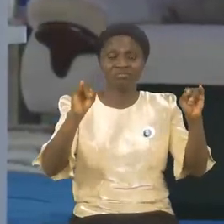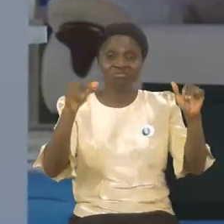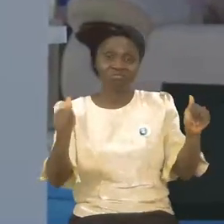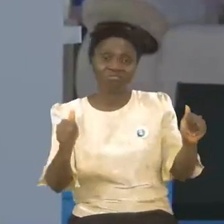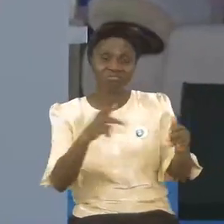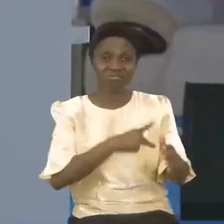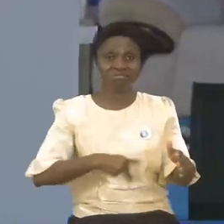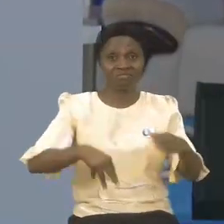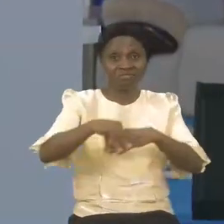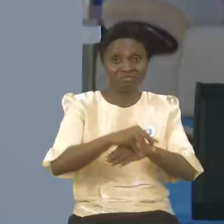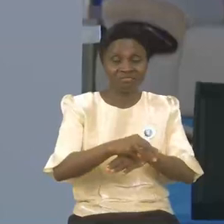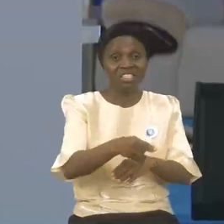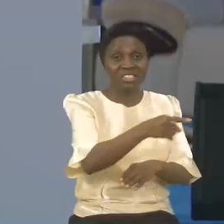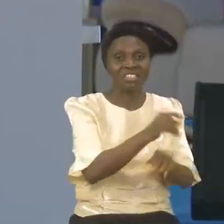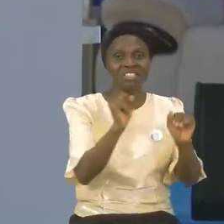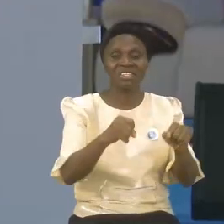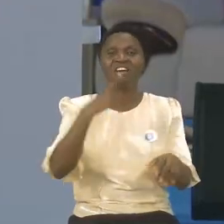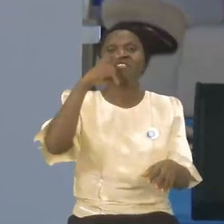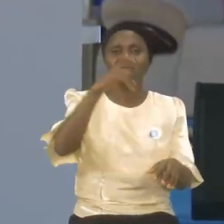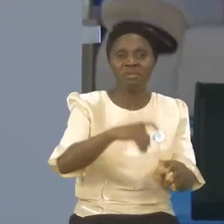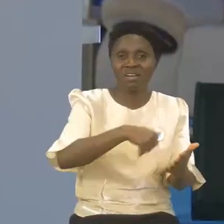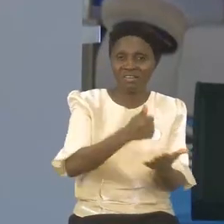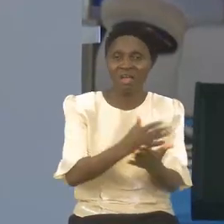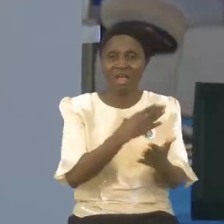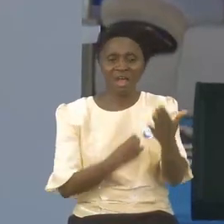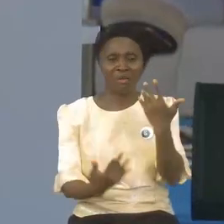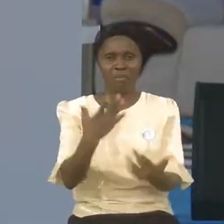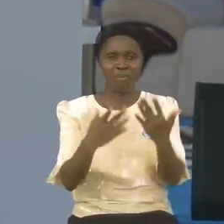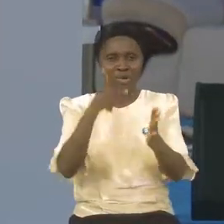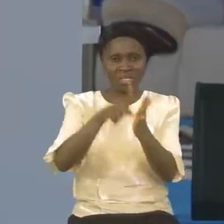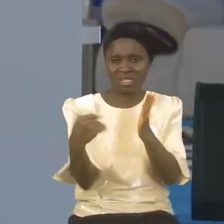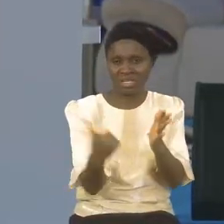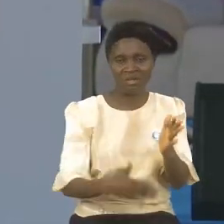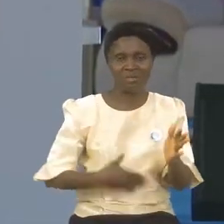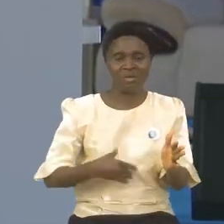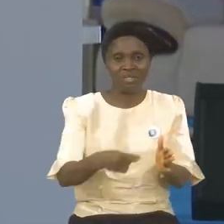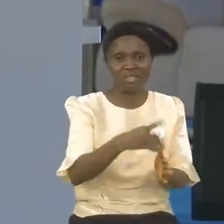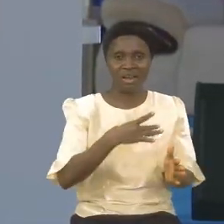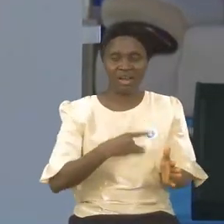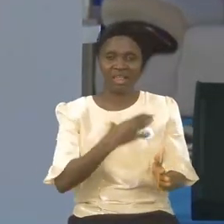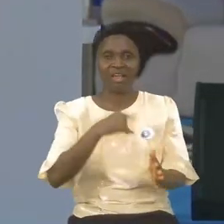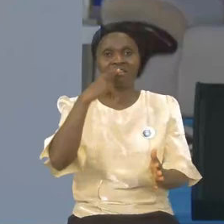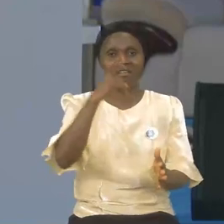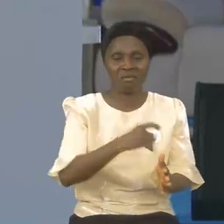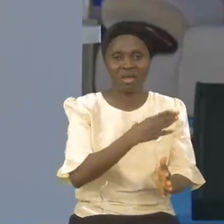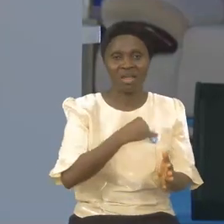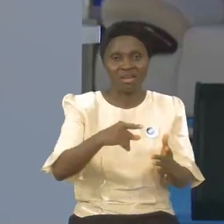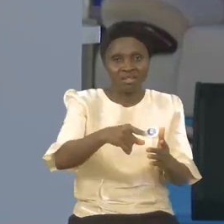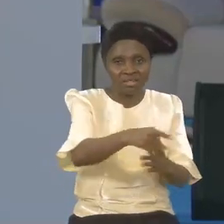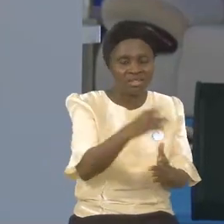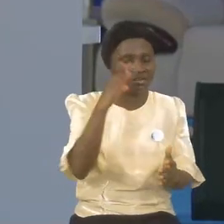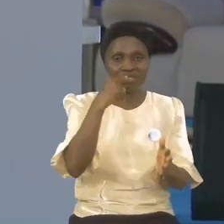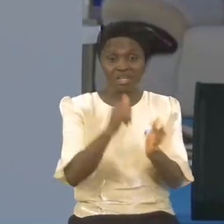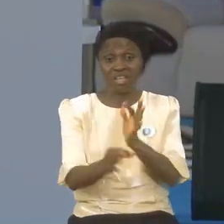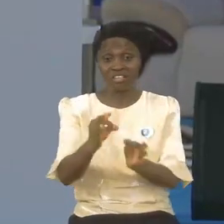personnes ils peuvent faire un décret contre quel conducteur est vendu